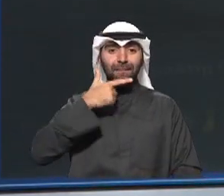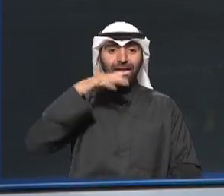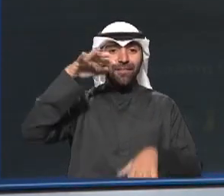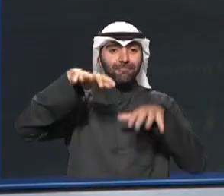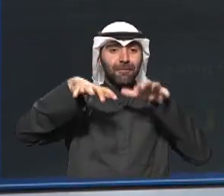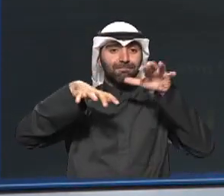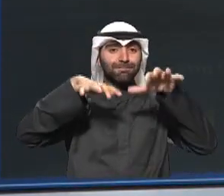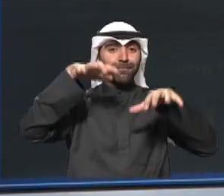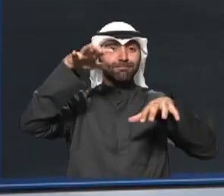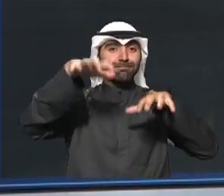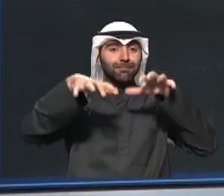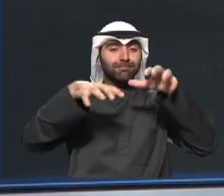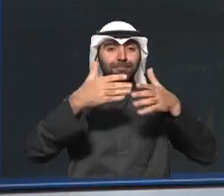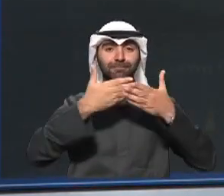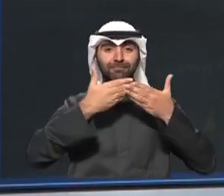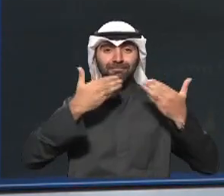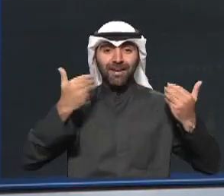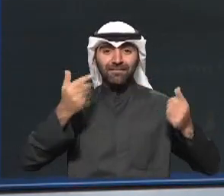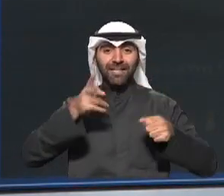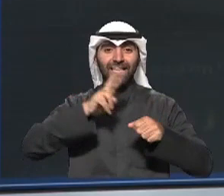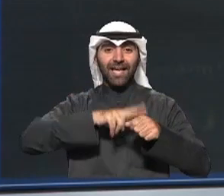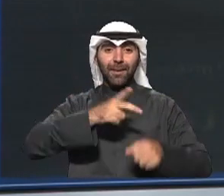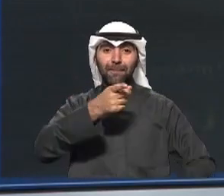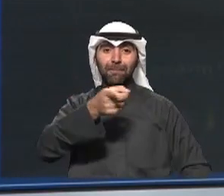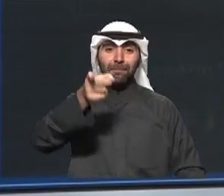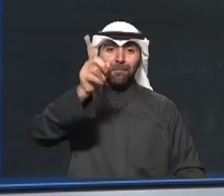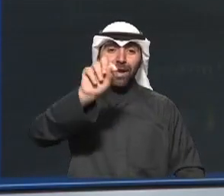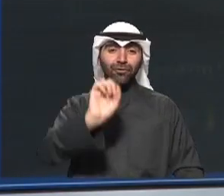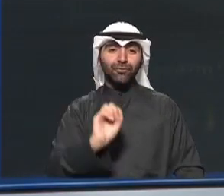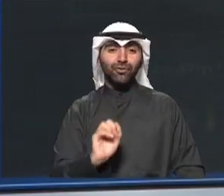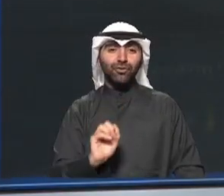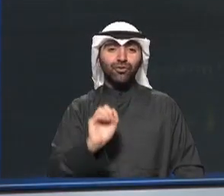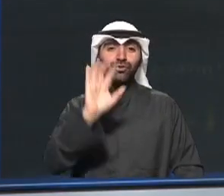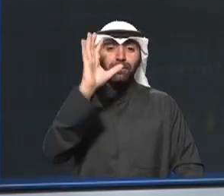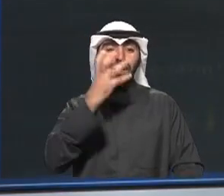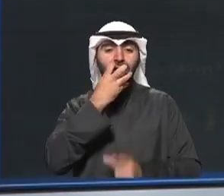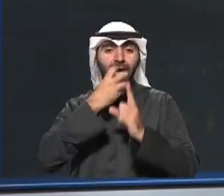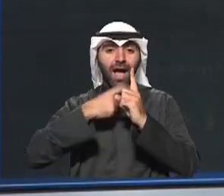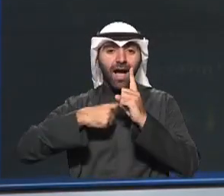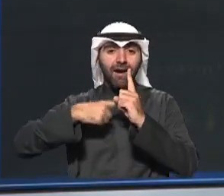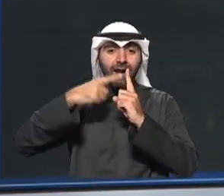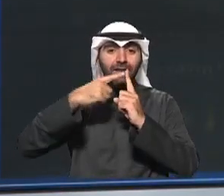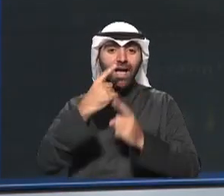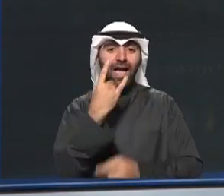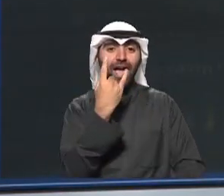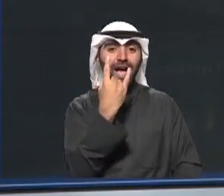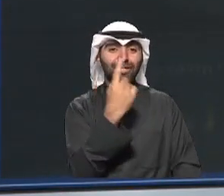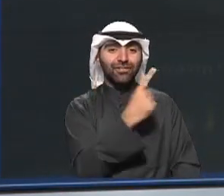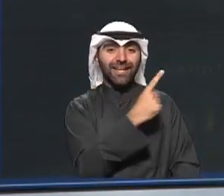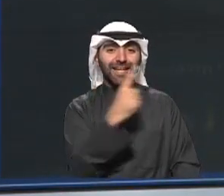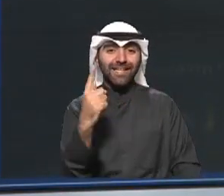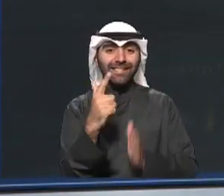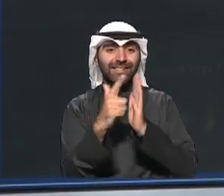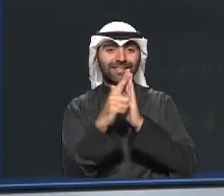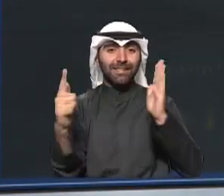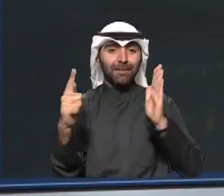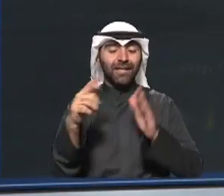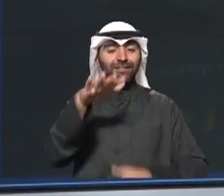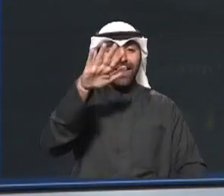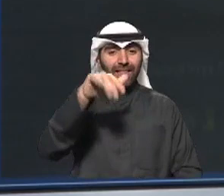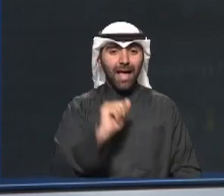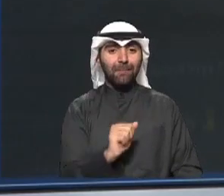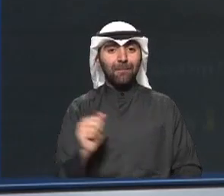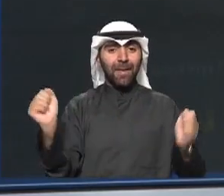للبرودة، ومتوقع تصل درجات الحرارة ما بين 10 درجات إلى 17 درجة مئوية، والإحساس بالبرودة راح يكون أقل من